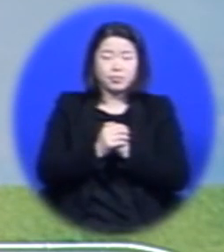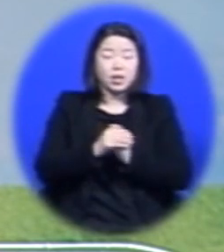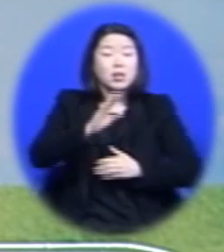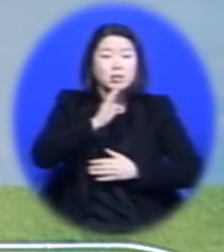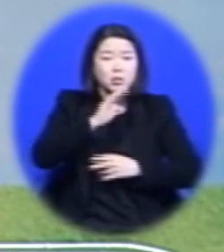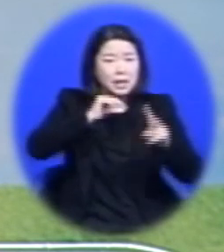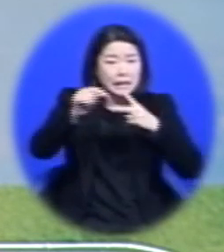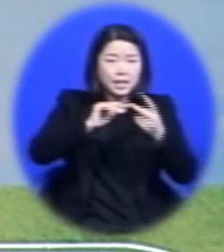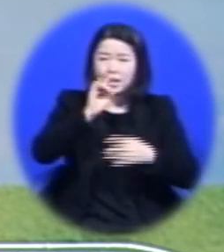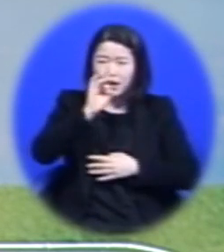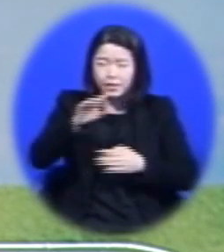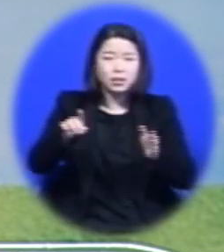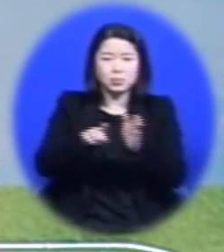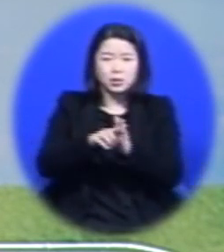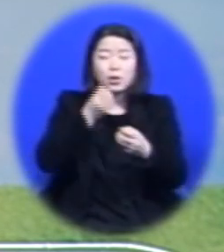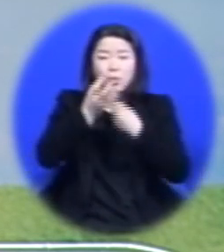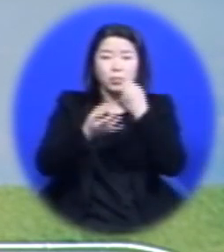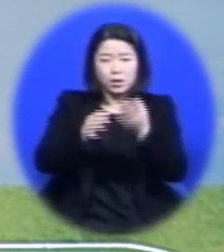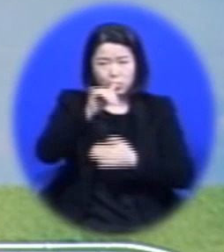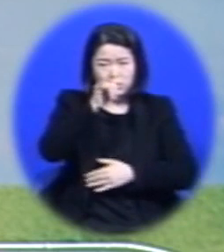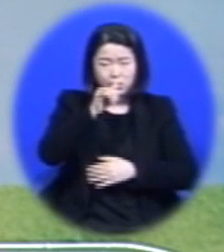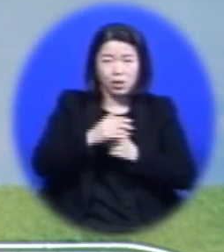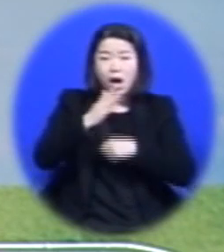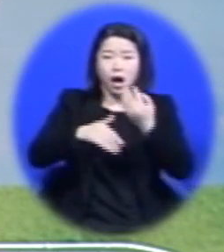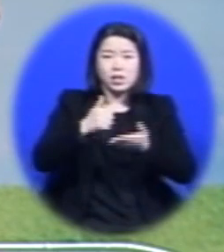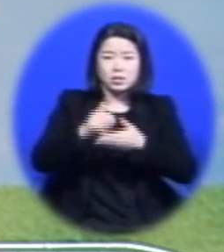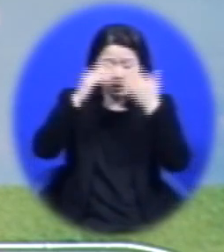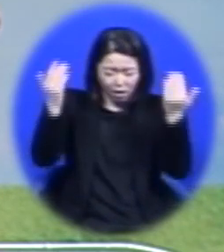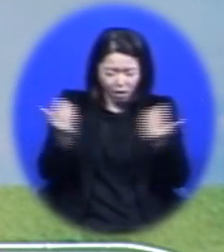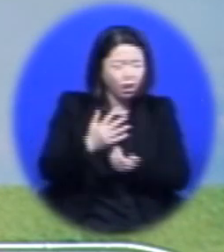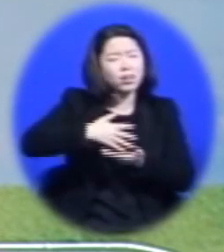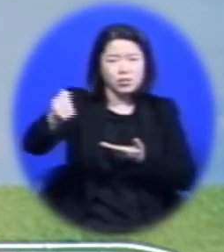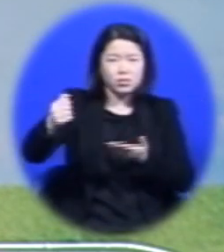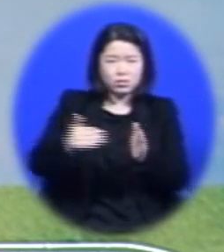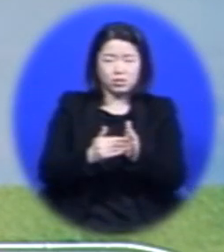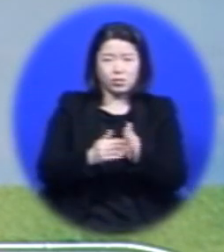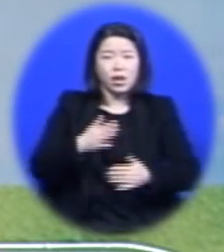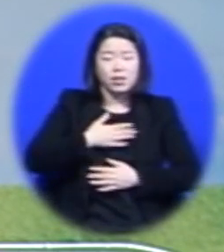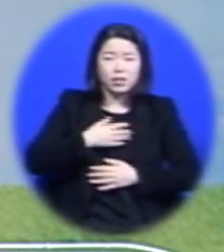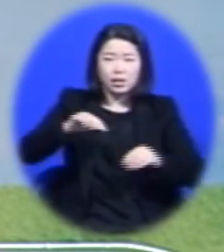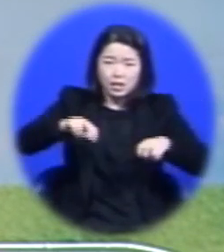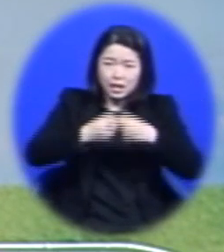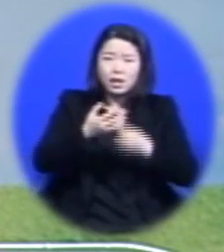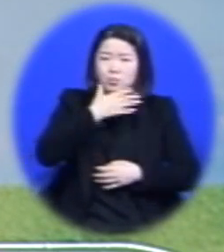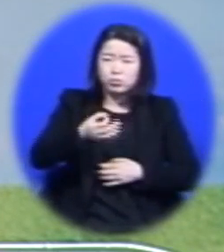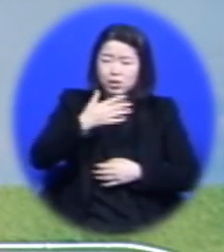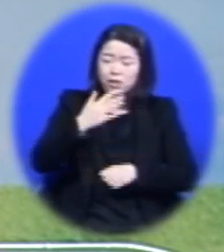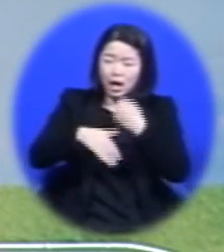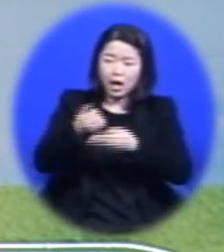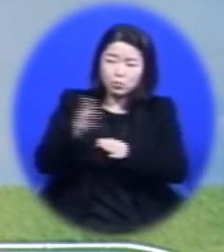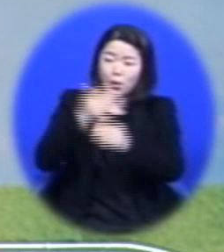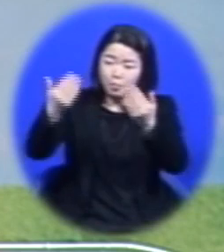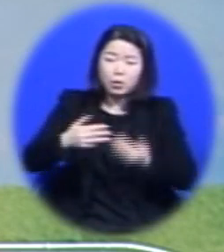정말 이해가 안되는 믿음을 고백하고 있는 겁니다 하나님이 다 가져갔어 써요 자기는 즘 재난과 불행을 하나님으로부터 받고 있습니다